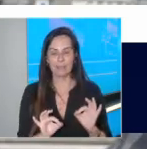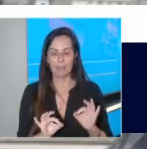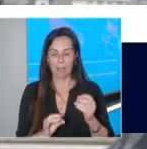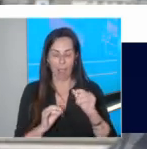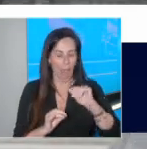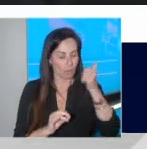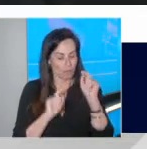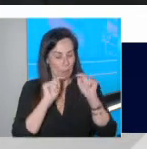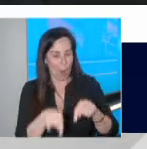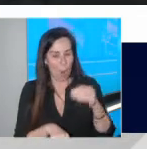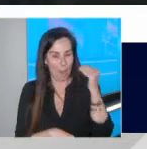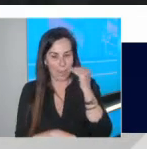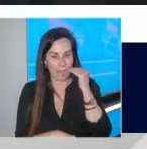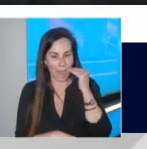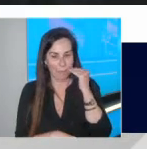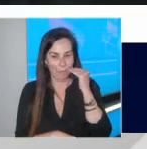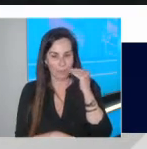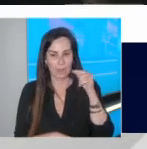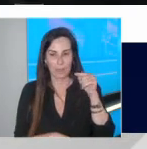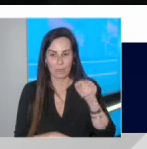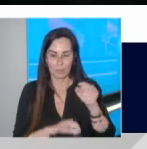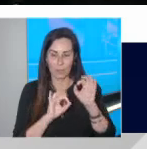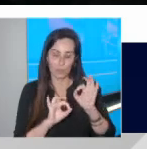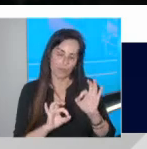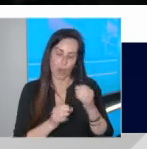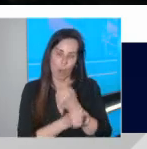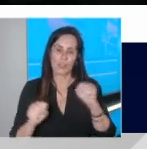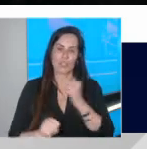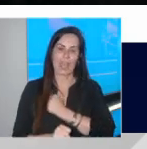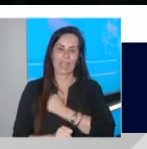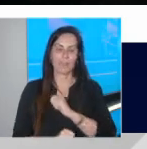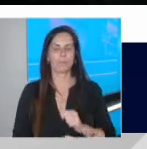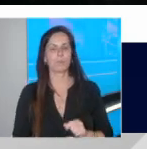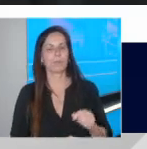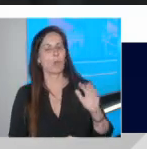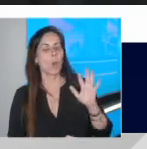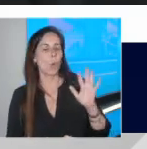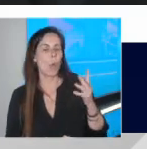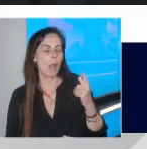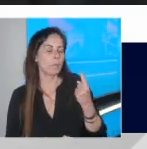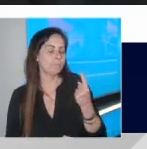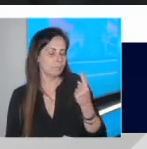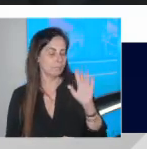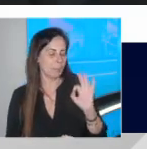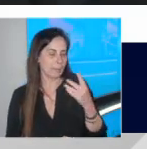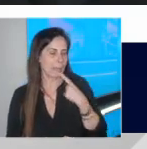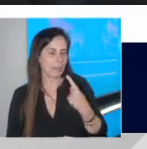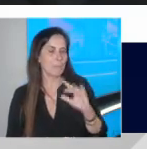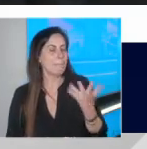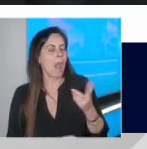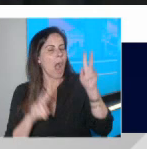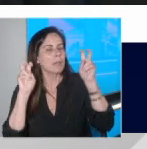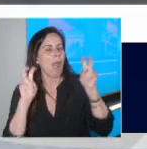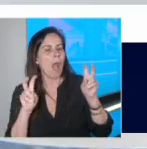המתיישבים הראשונים לארצות הברית הגיעו, שזה עבור חופש דתי. ואז אולי נגדיר או נזכיר בעצם מה